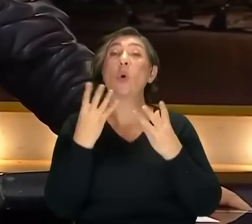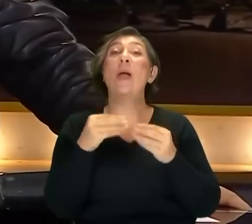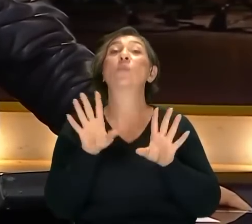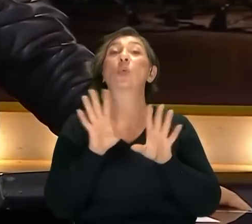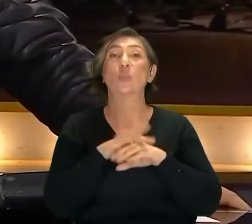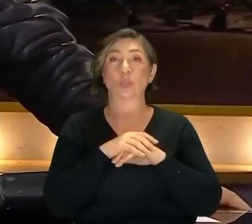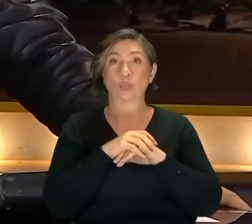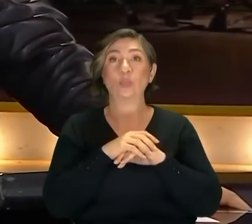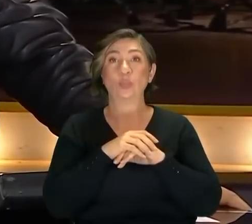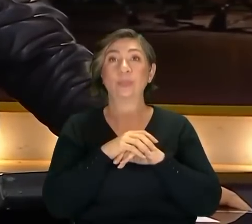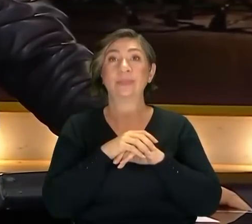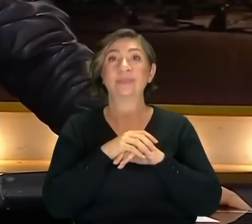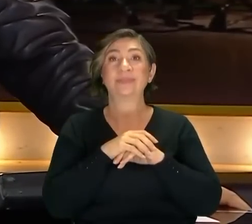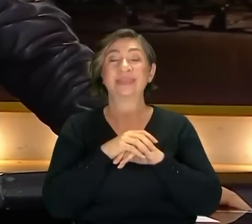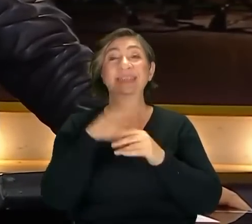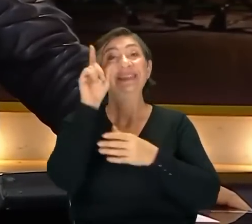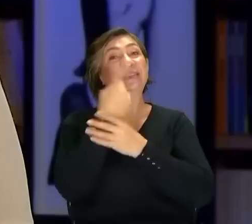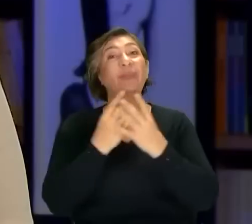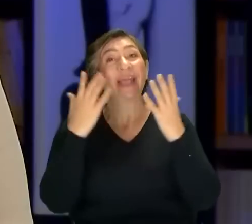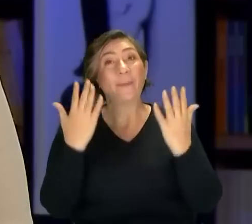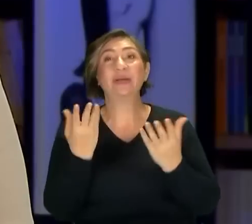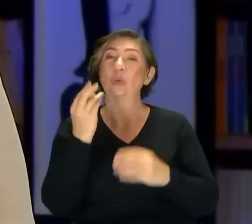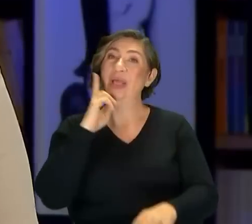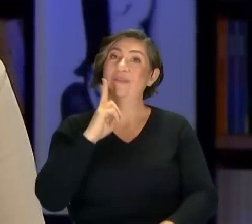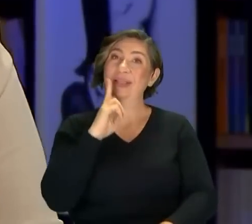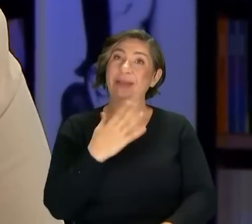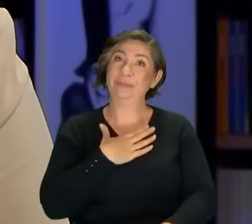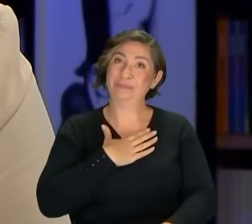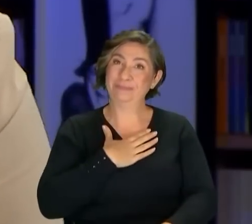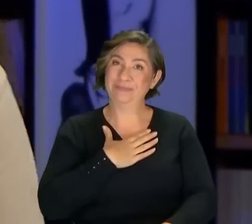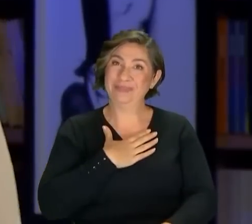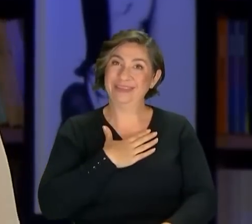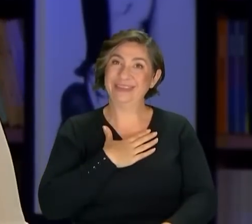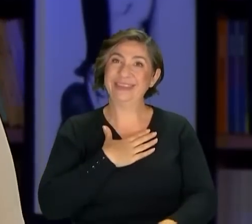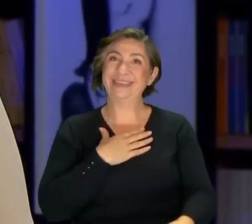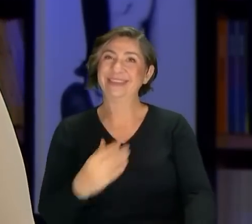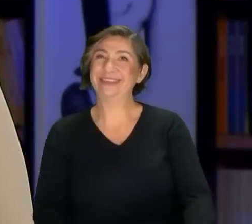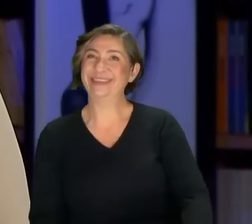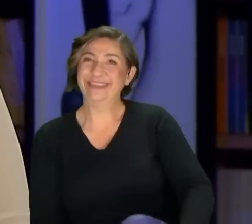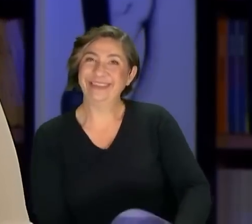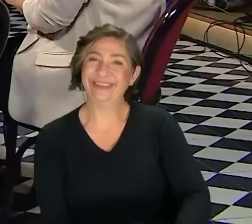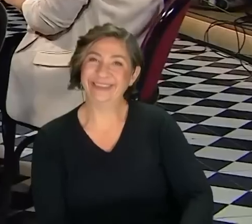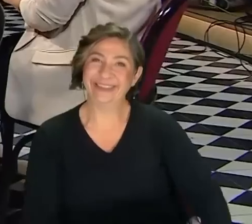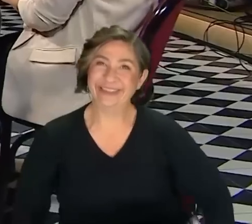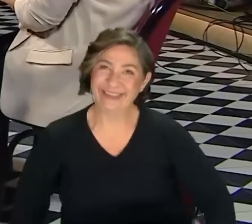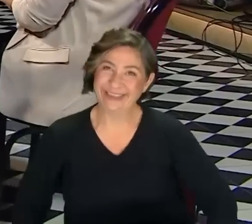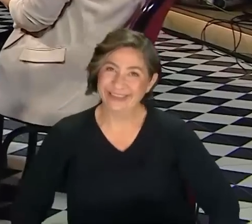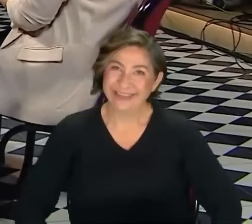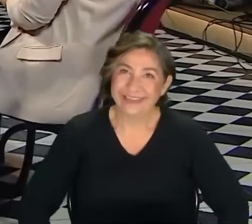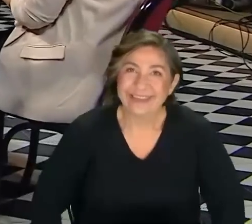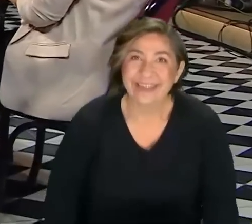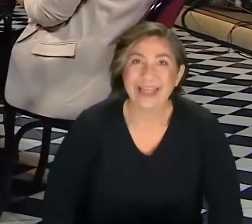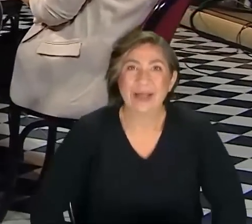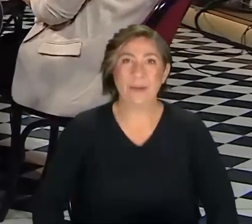olmuyorum. Yani çıplakken bile çok efendiyimdir. Yani böyle... Yani beni